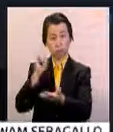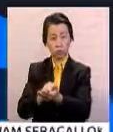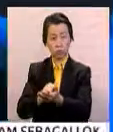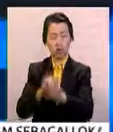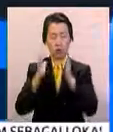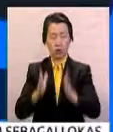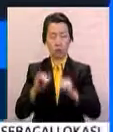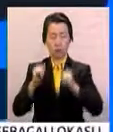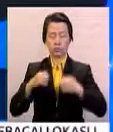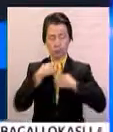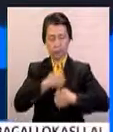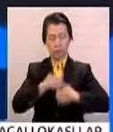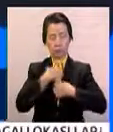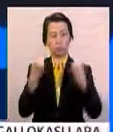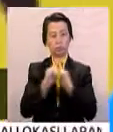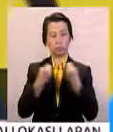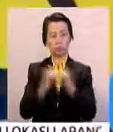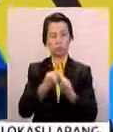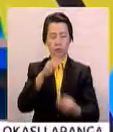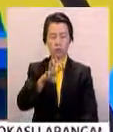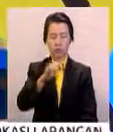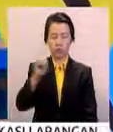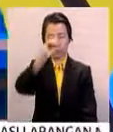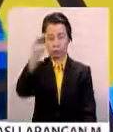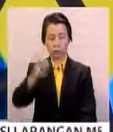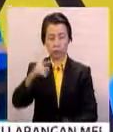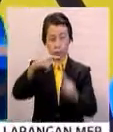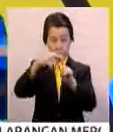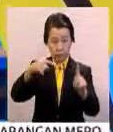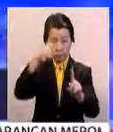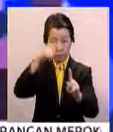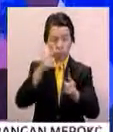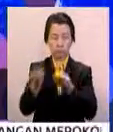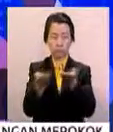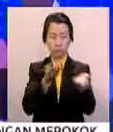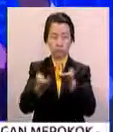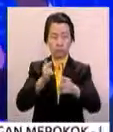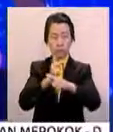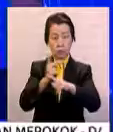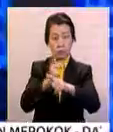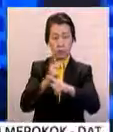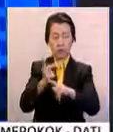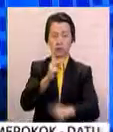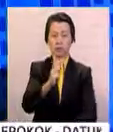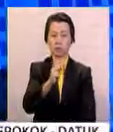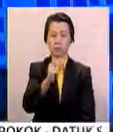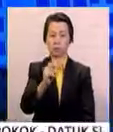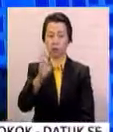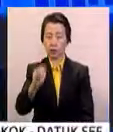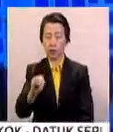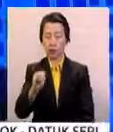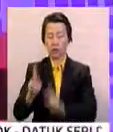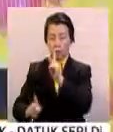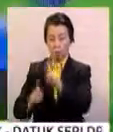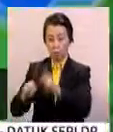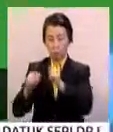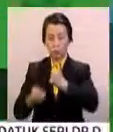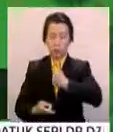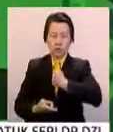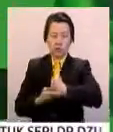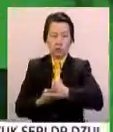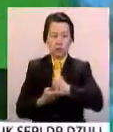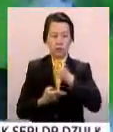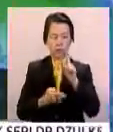dapat menikmati jumlah keseluruhan 40% diskaun bagi perkhidmatan KTM komuter. Justru, pengguna boleh menjimatkan